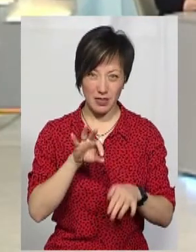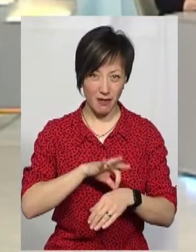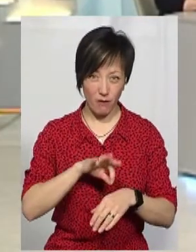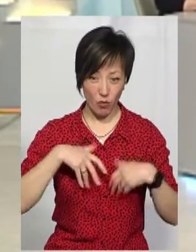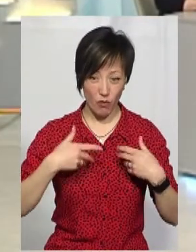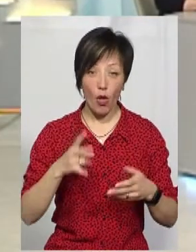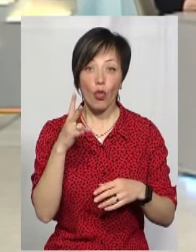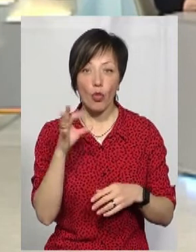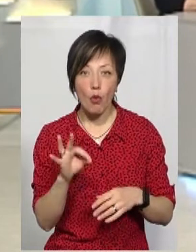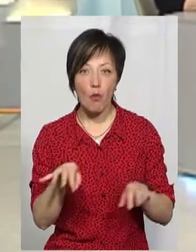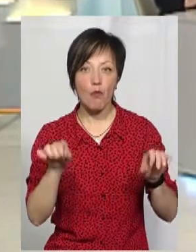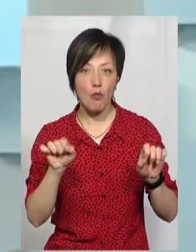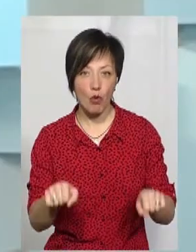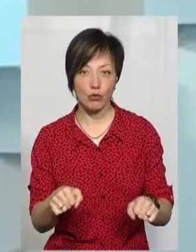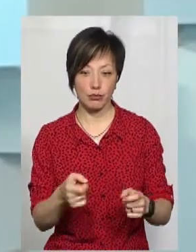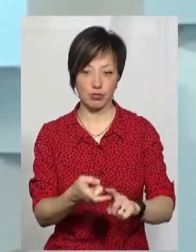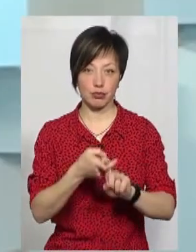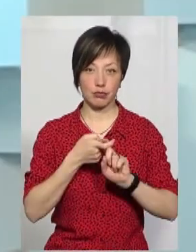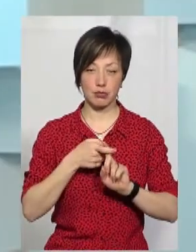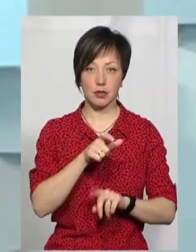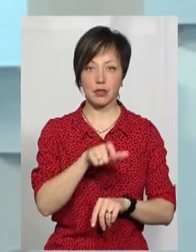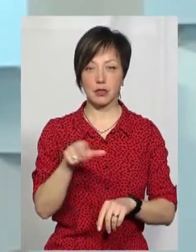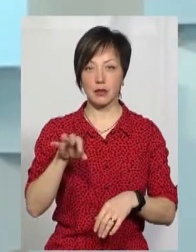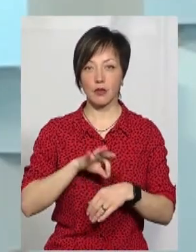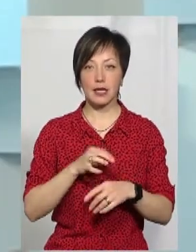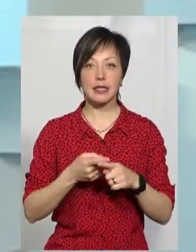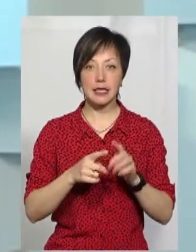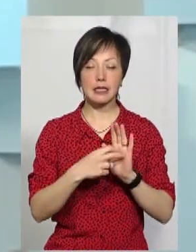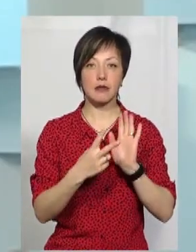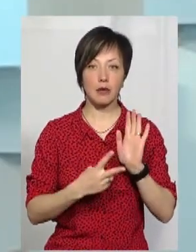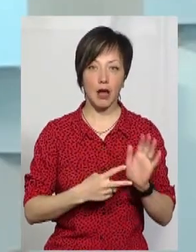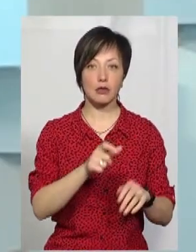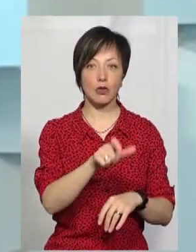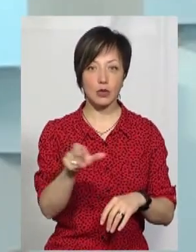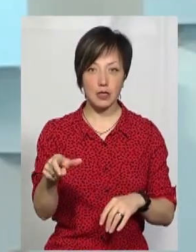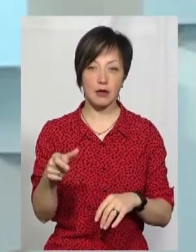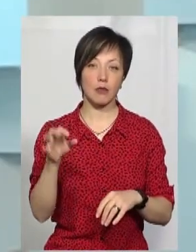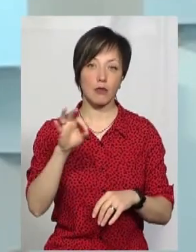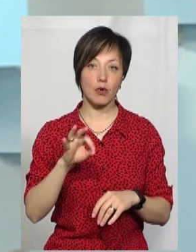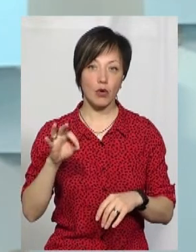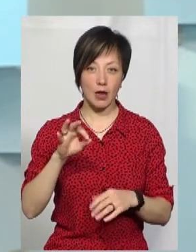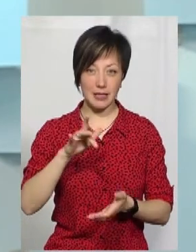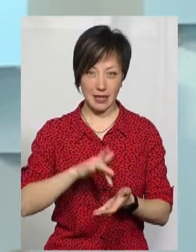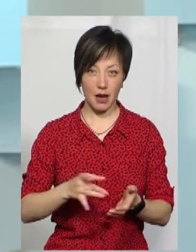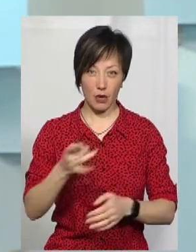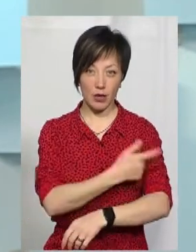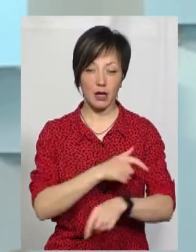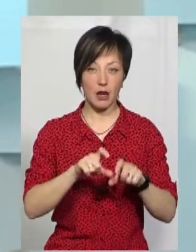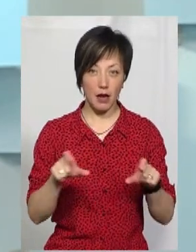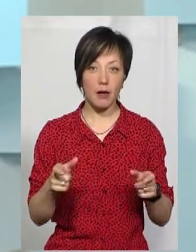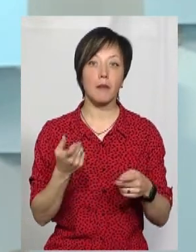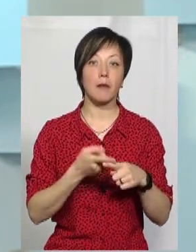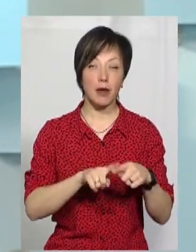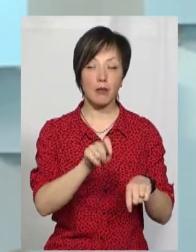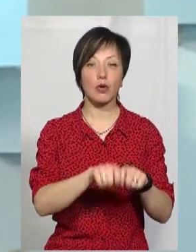ознак, але які потенційно можуть захворіти. Саме про тих 17 осіб, про яких я сказав в контексті Хмельницької центральної районної лікарні, ми